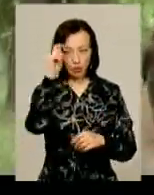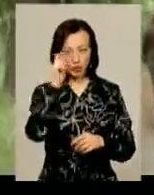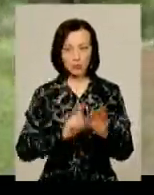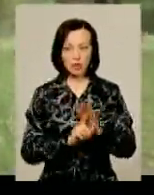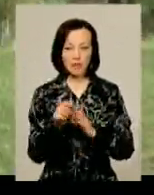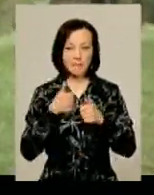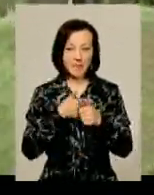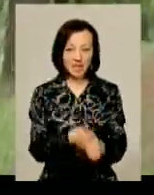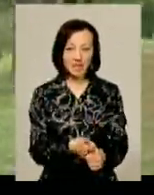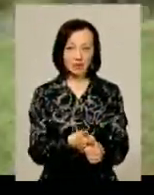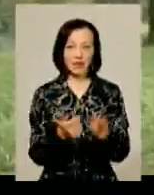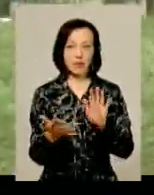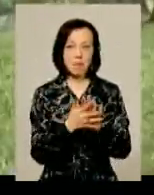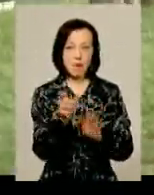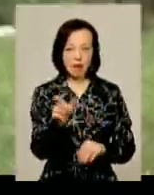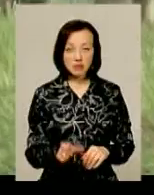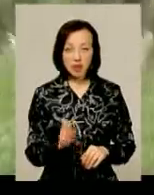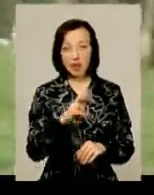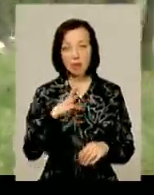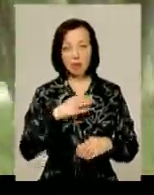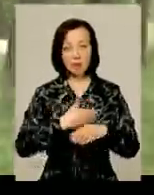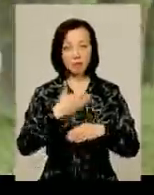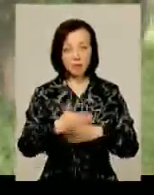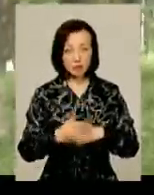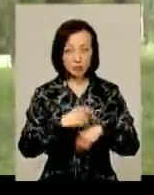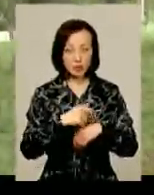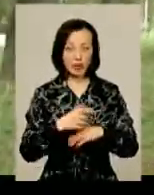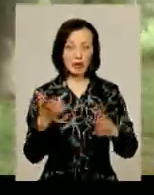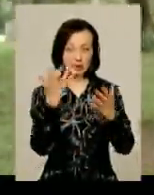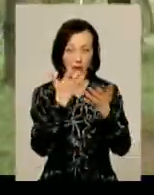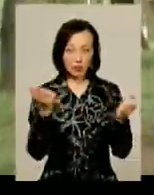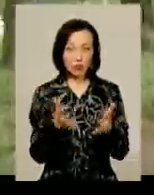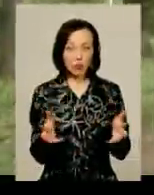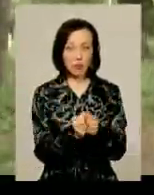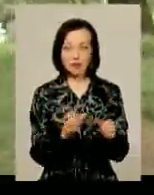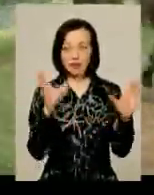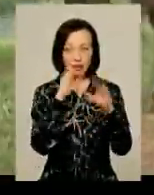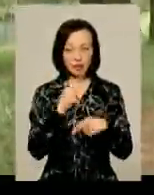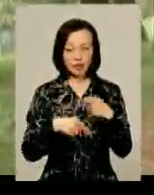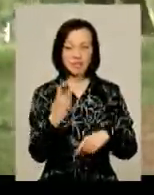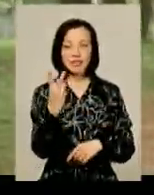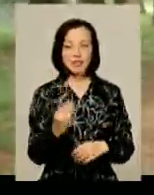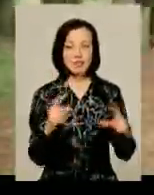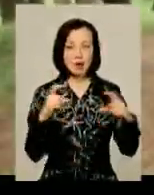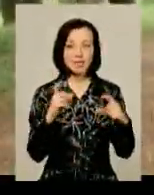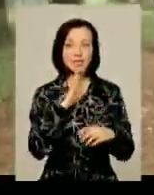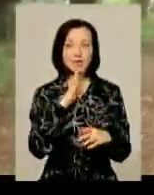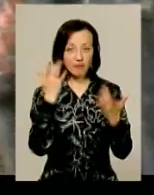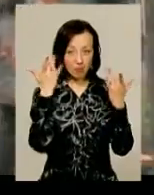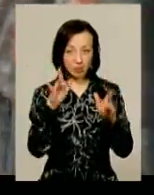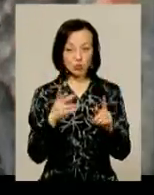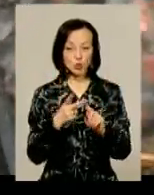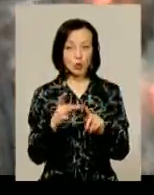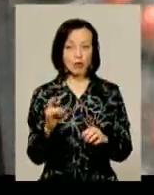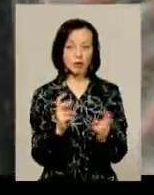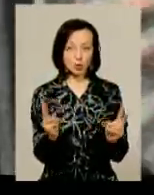почали переслідувати нападника. Однак було вже пізно і темно, тож схопити його не вдалося. За 2 дні в магазині дівчина випадково